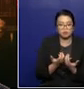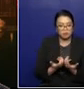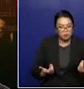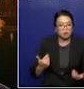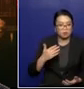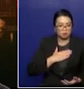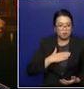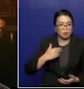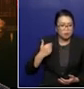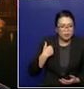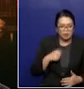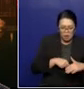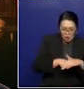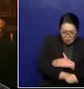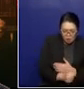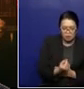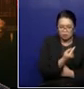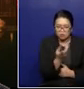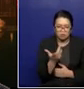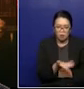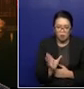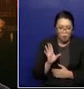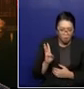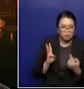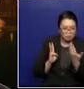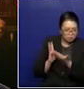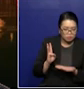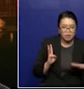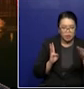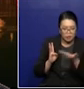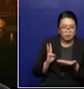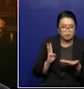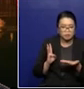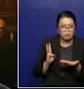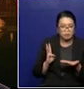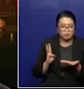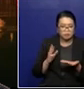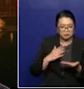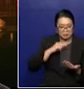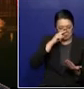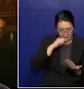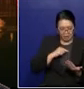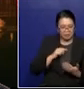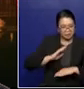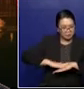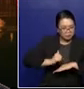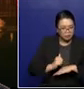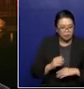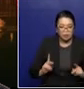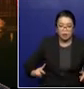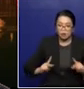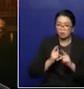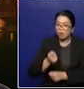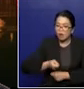ท่านอยู่กับมันตั้งแต่เกิดแต่ท่านไม่เคยเห็นความสำคัญมันเท่าที่ควรนะผมถามนิดหนึ่งนะกระทรวงเกษตรล่ะกระ